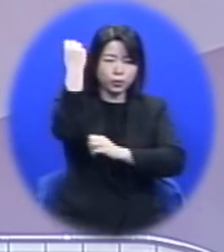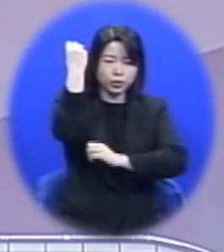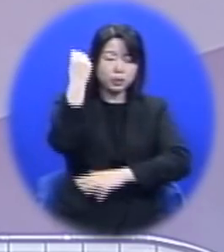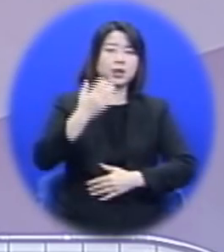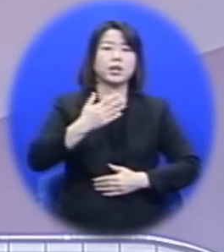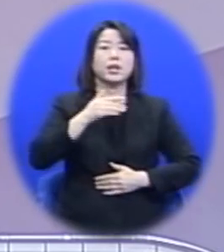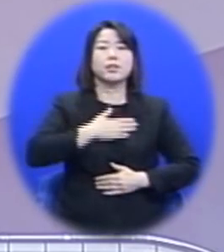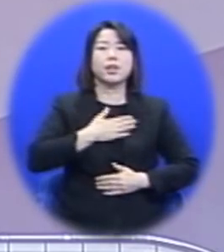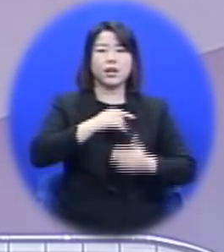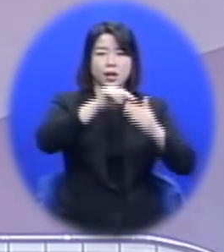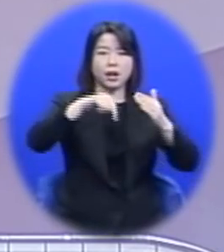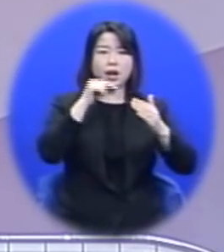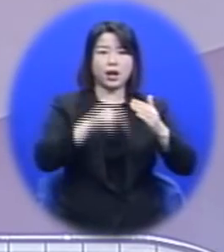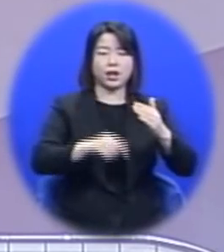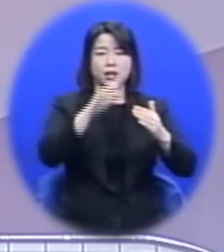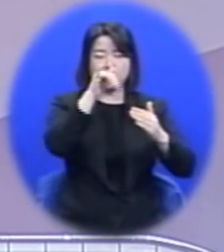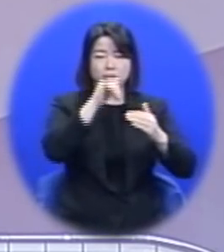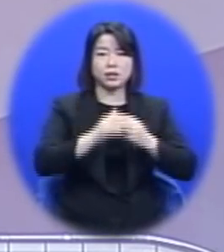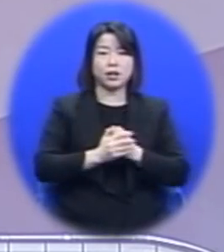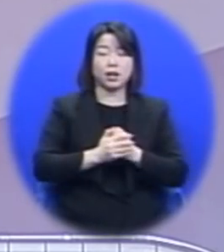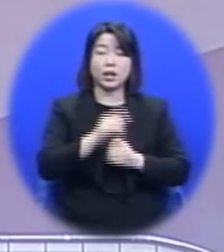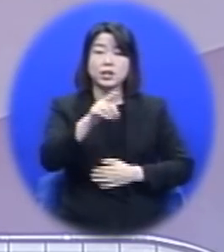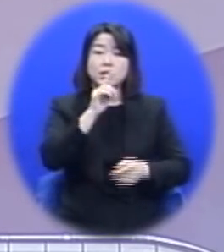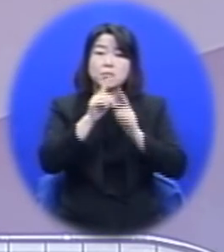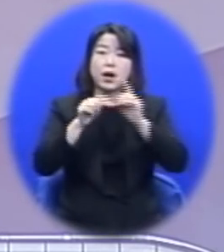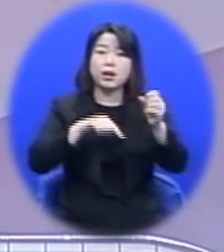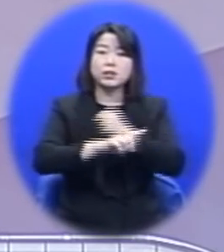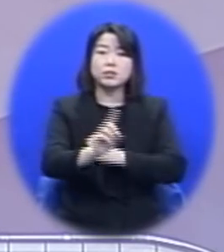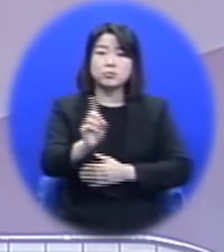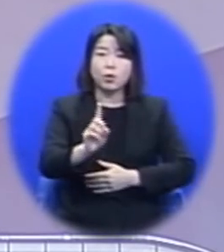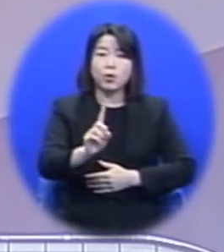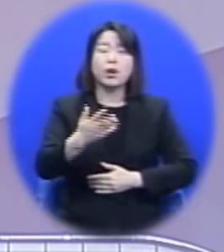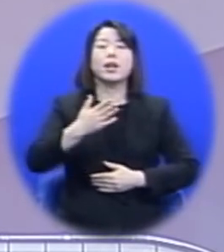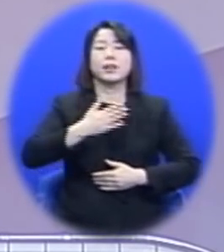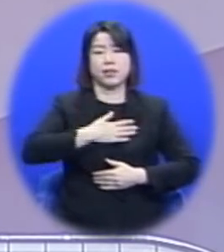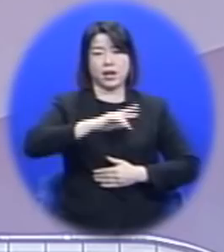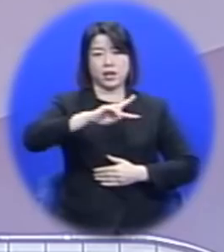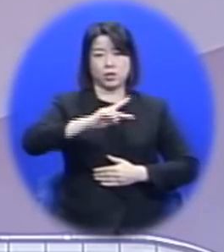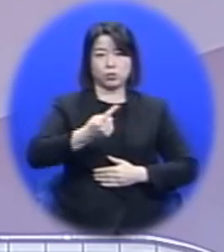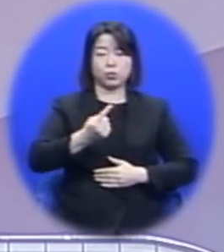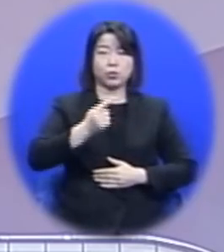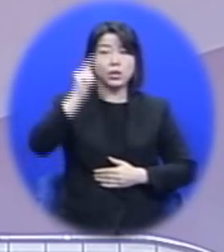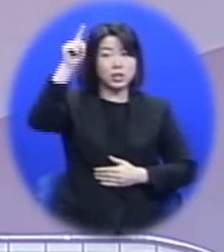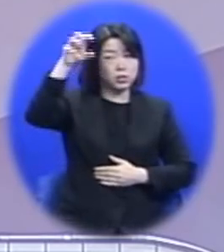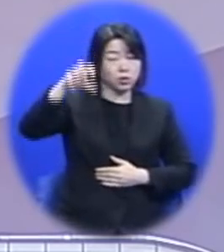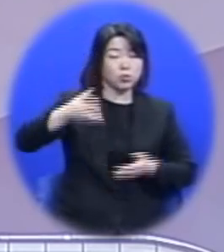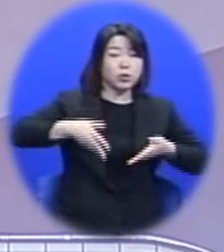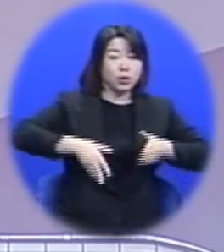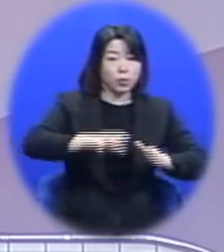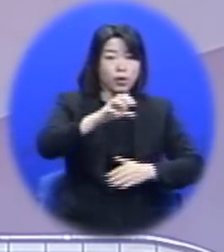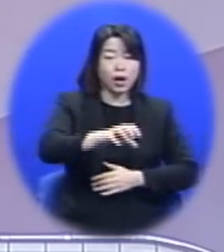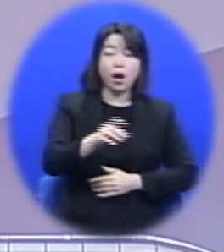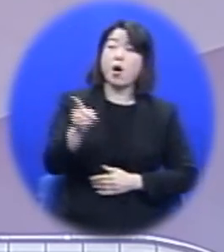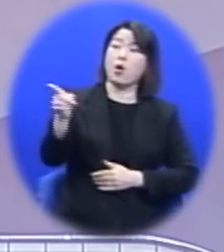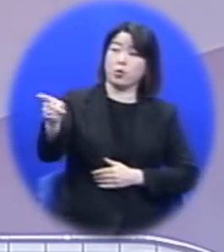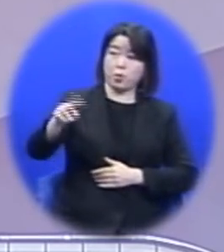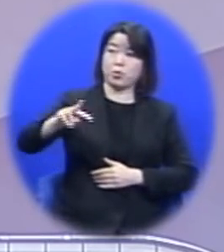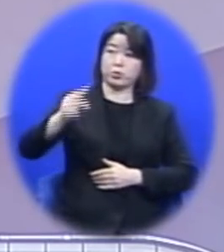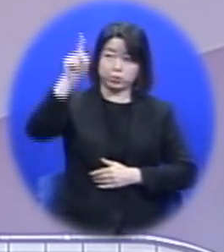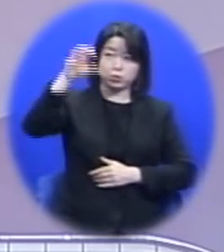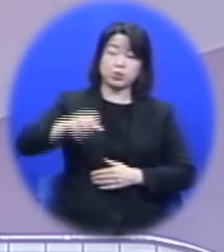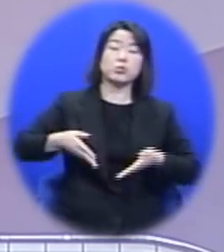있다. 이 말은 무슨 뜻입니까? 나도 천국이 고향이고 너도 천국이